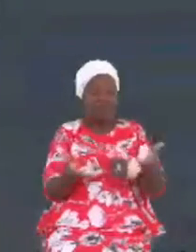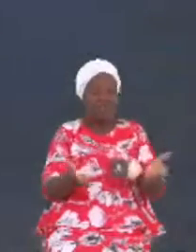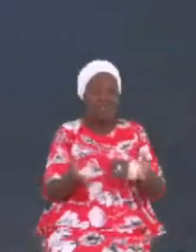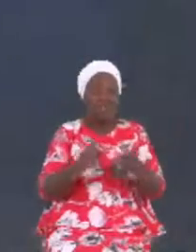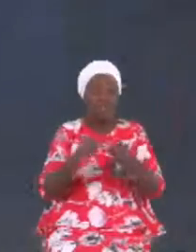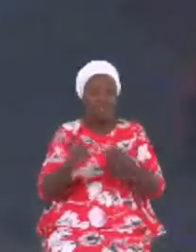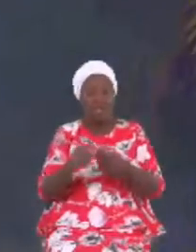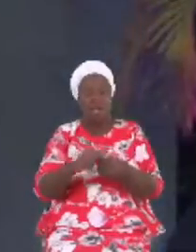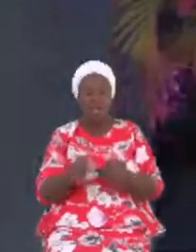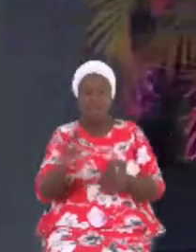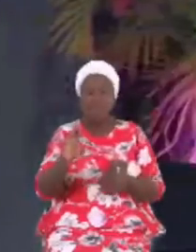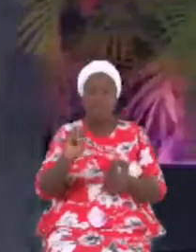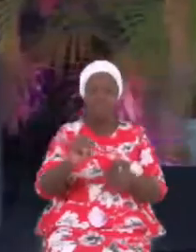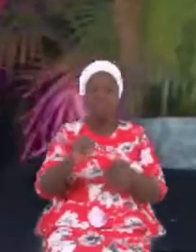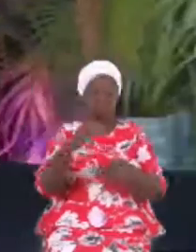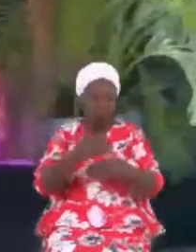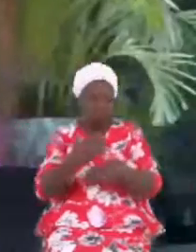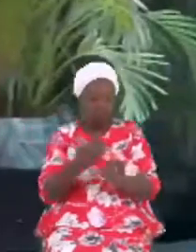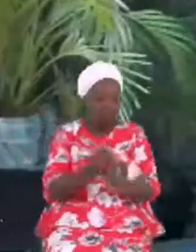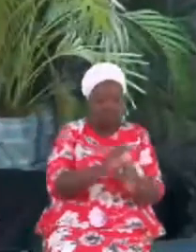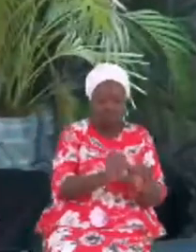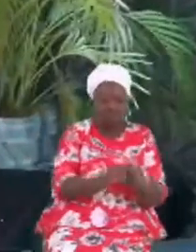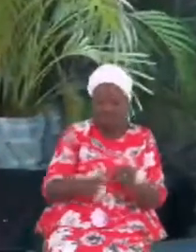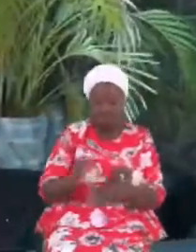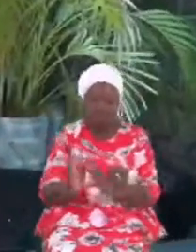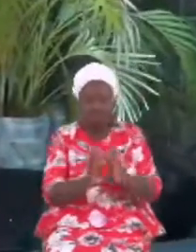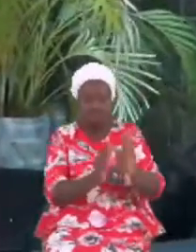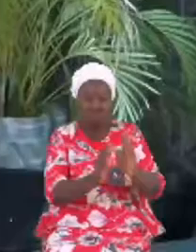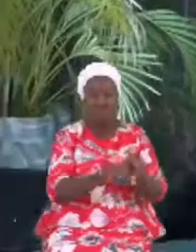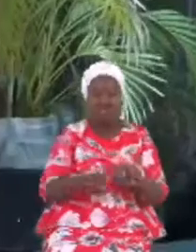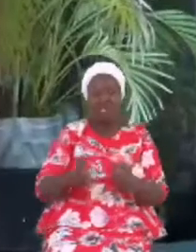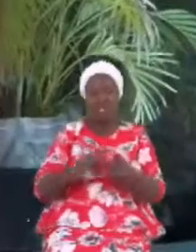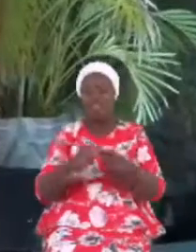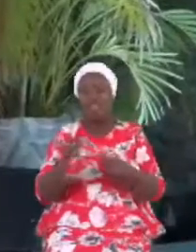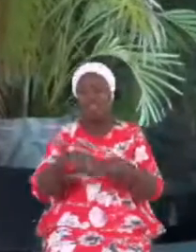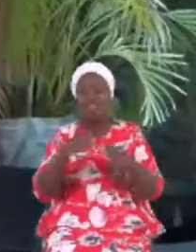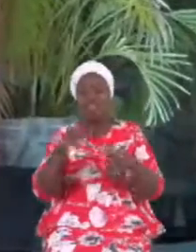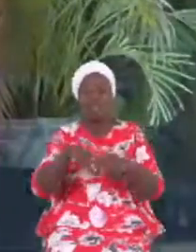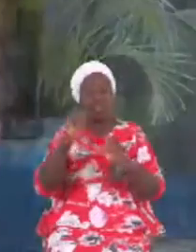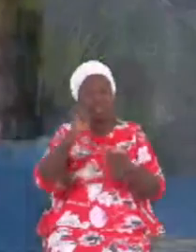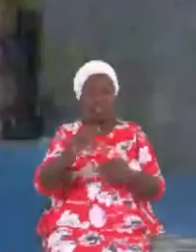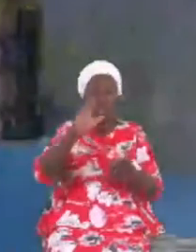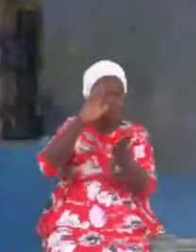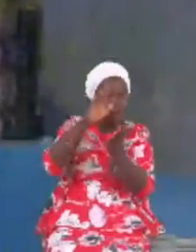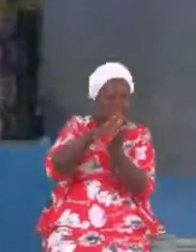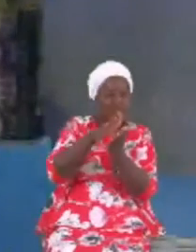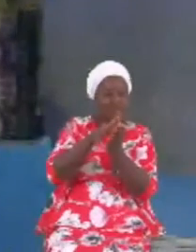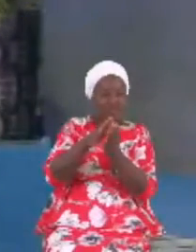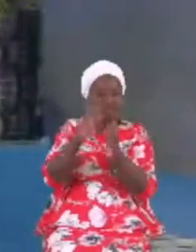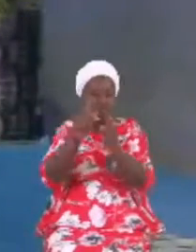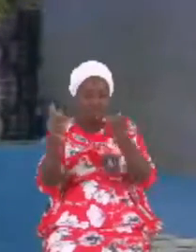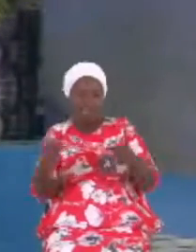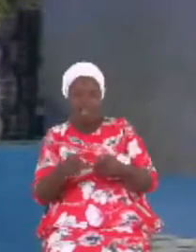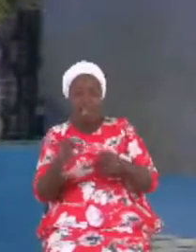il reconstruit tout et c'est comme il y a un petit